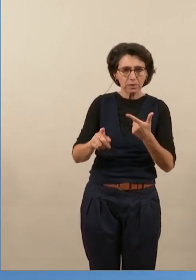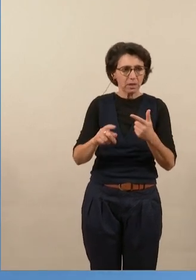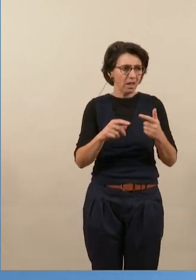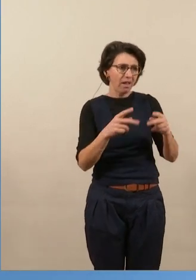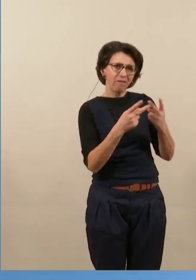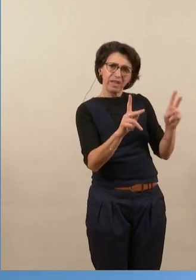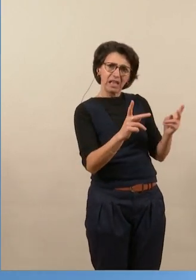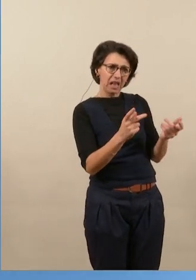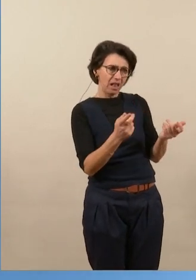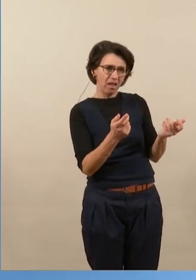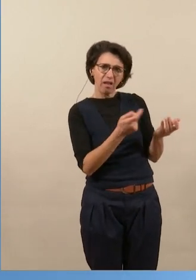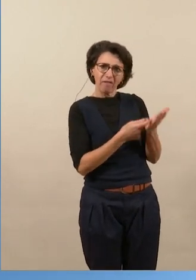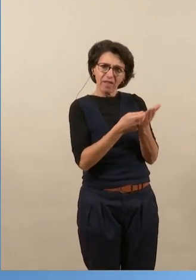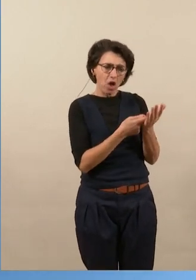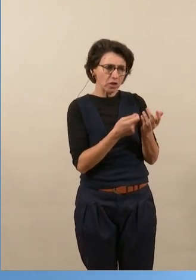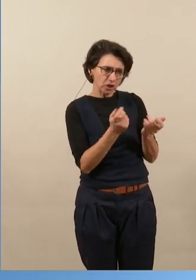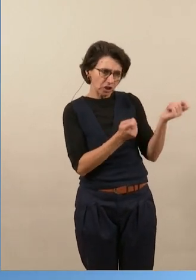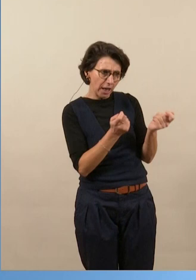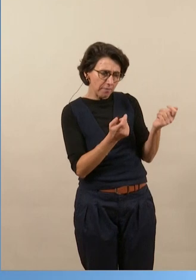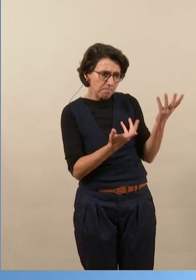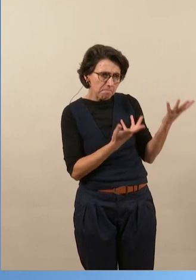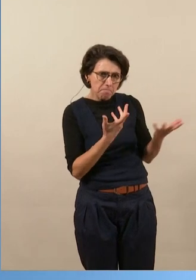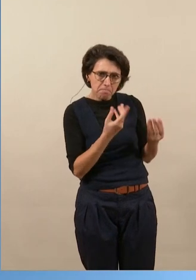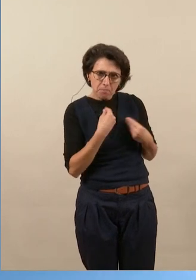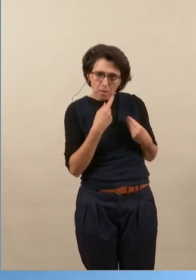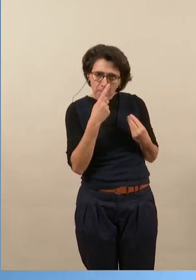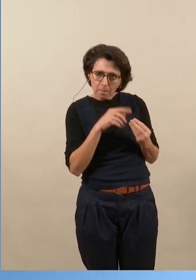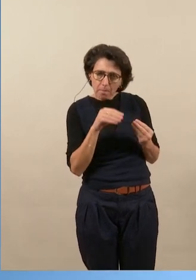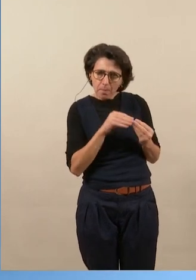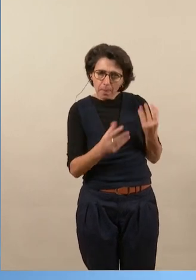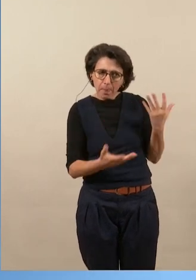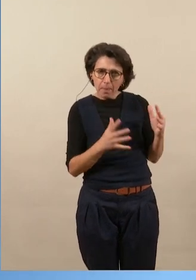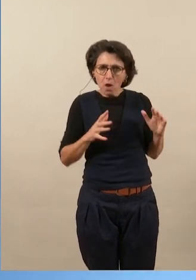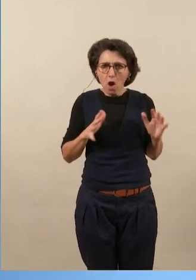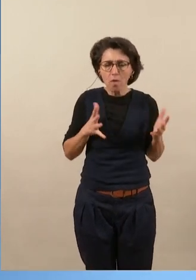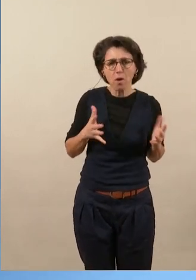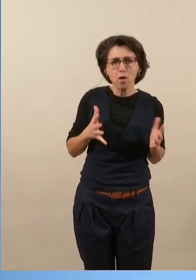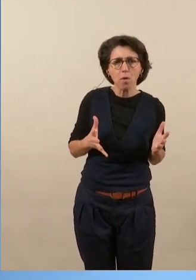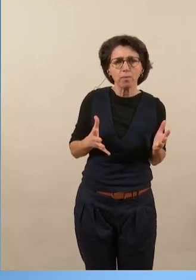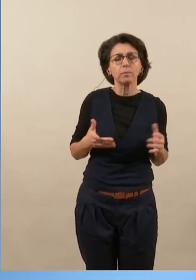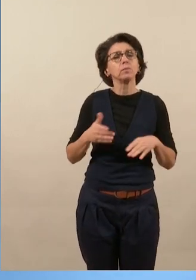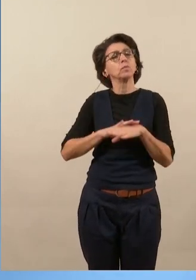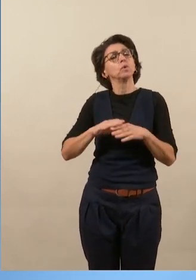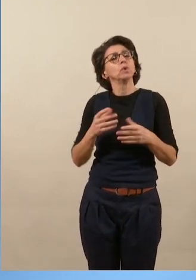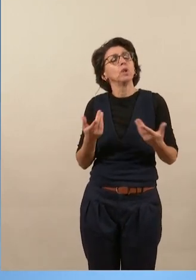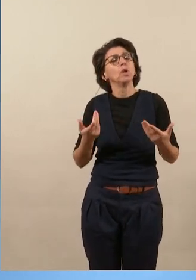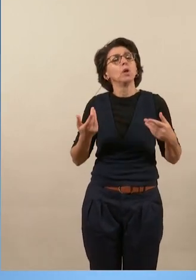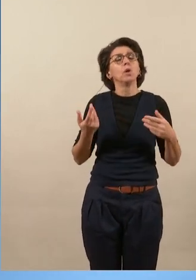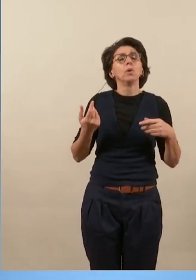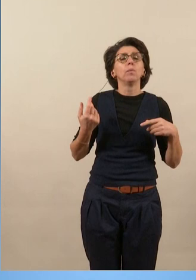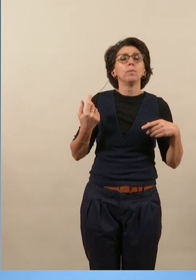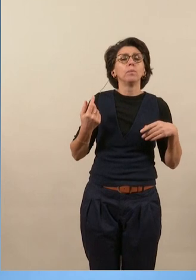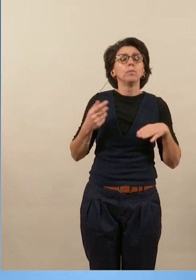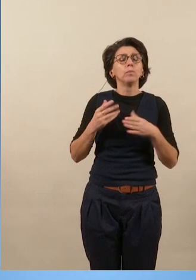la ville questionne s'il est important de définir le projet politique puis d'ajuster les ressources aux besoins tels qu'on les a